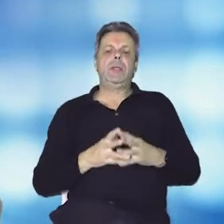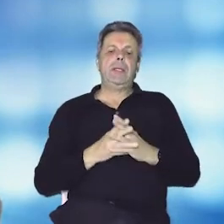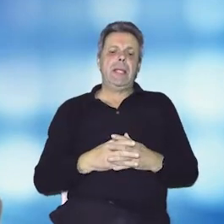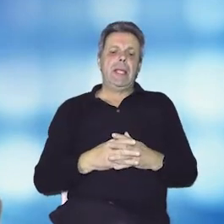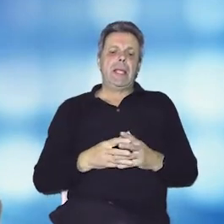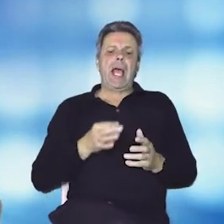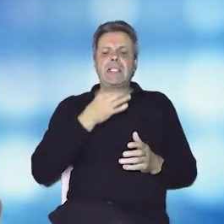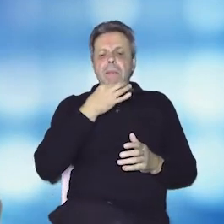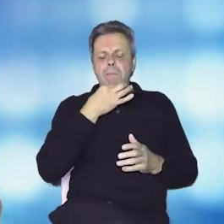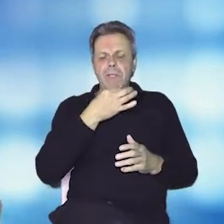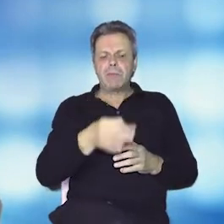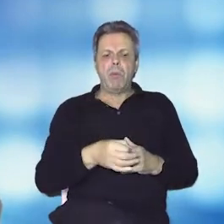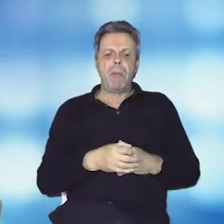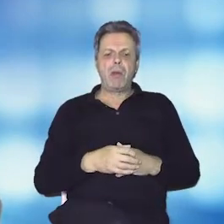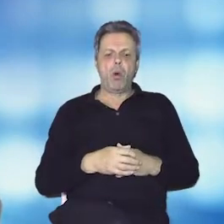sam engleski jezik.